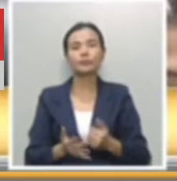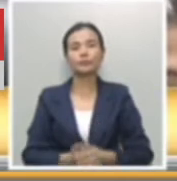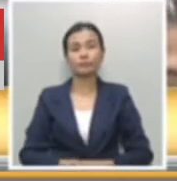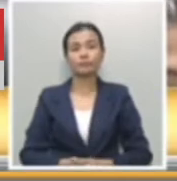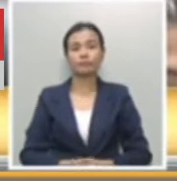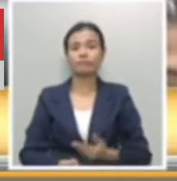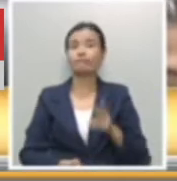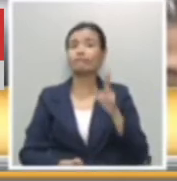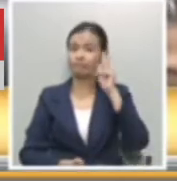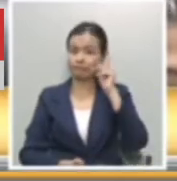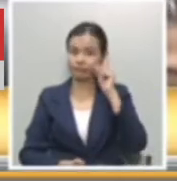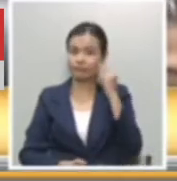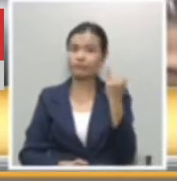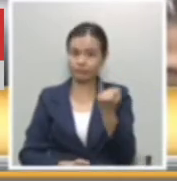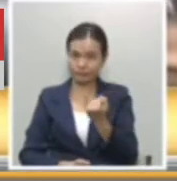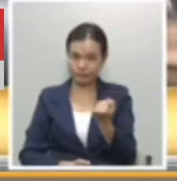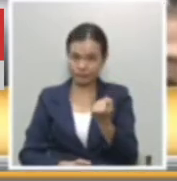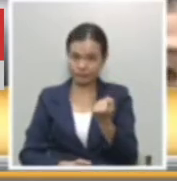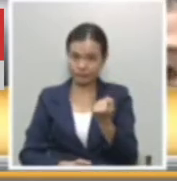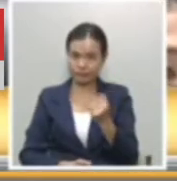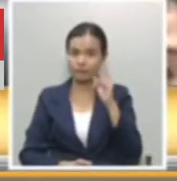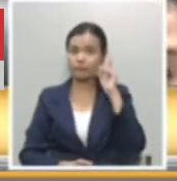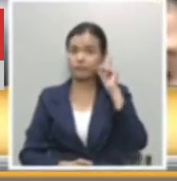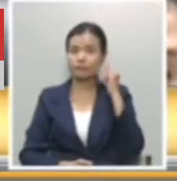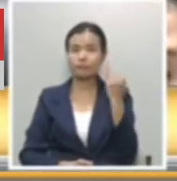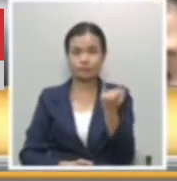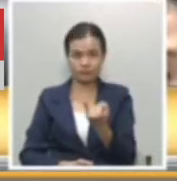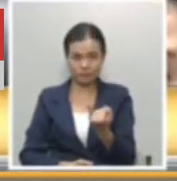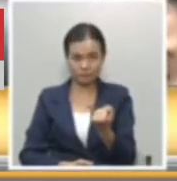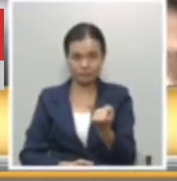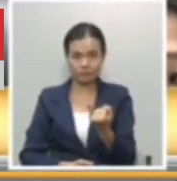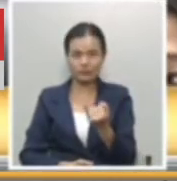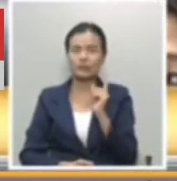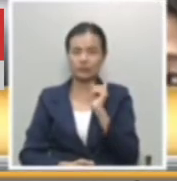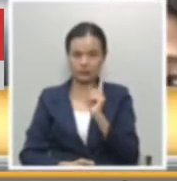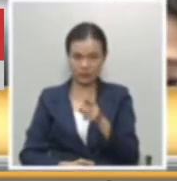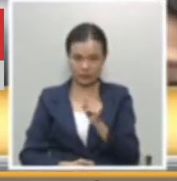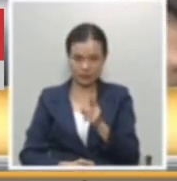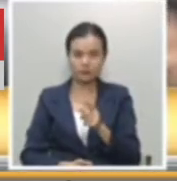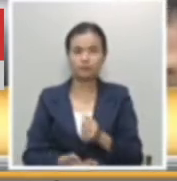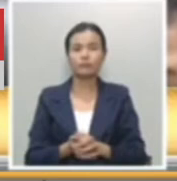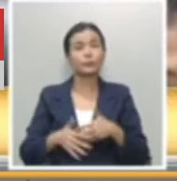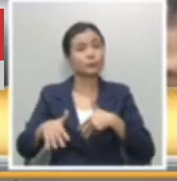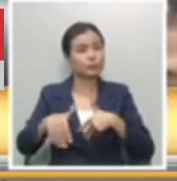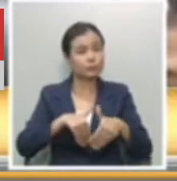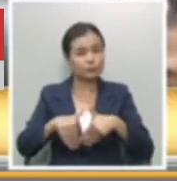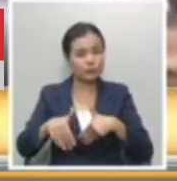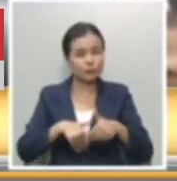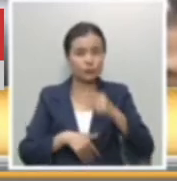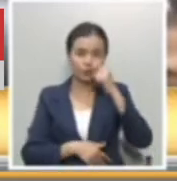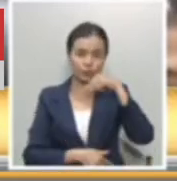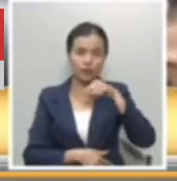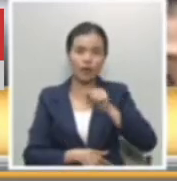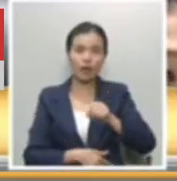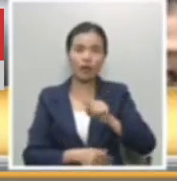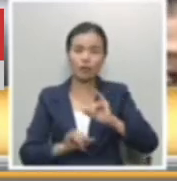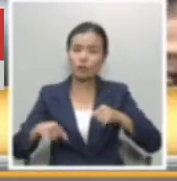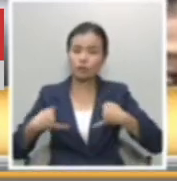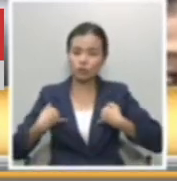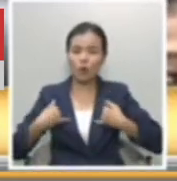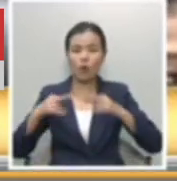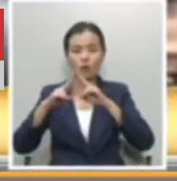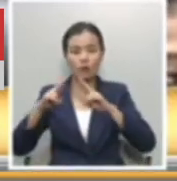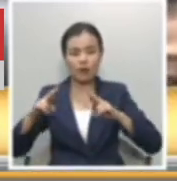แล้วข่าวร้ายครับท่านประธานครับข่าวร้ายจริงๆก็คือพี่น้องประชาชนคนไทยผู้ประกอบการต่